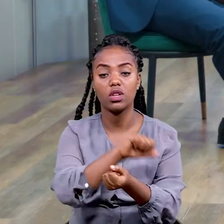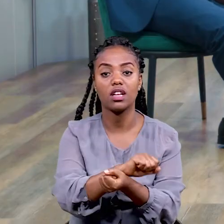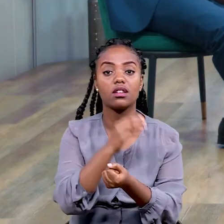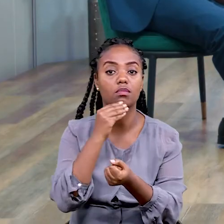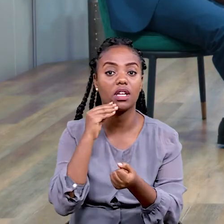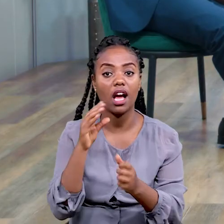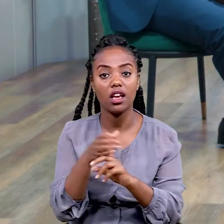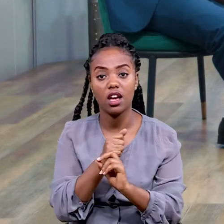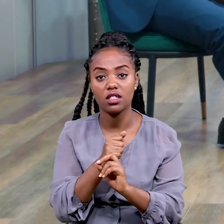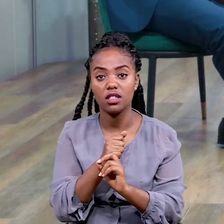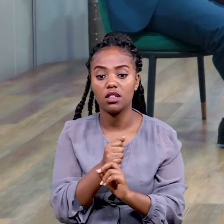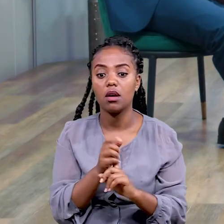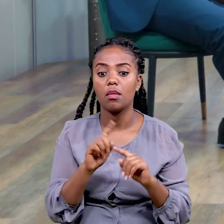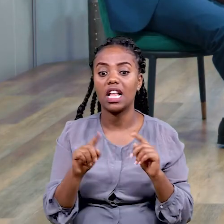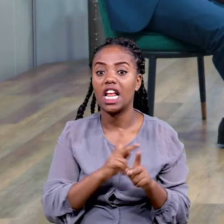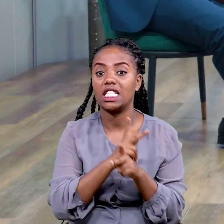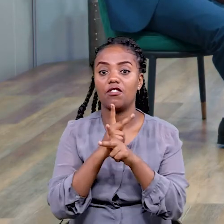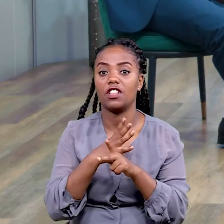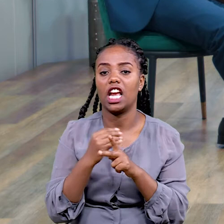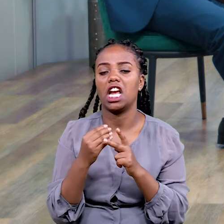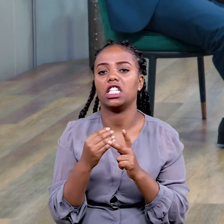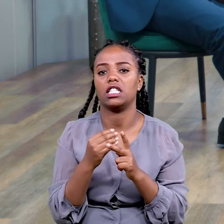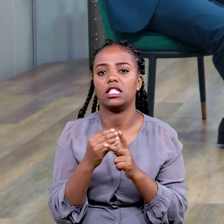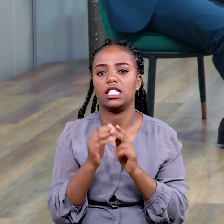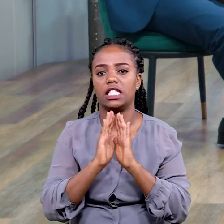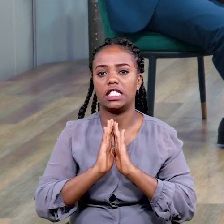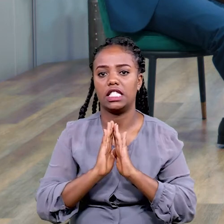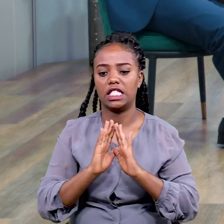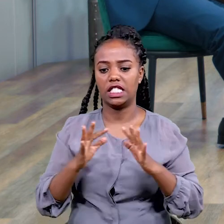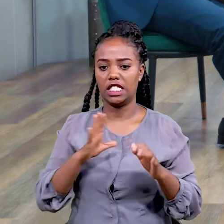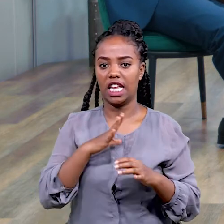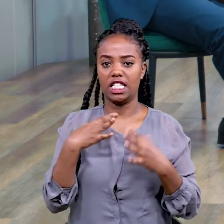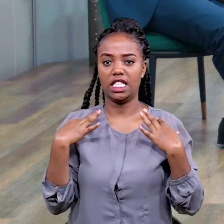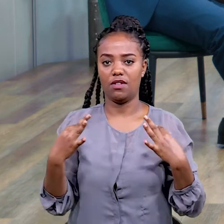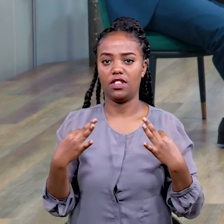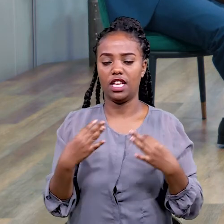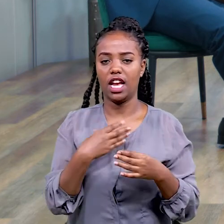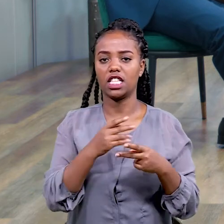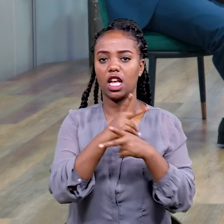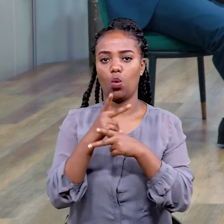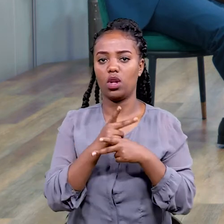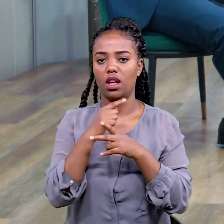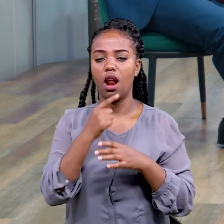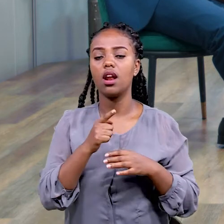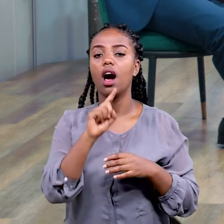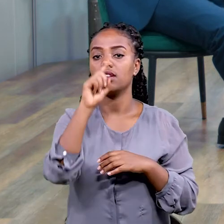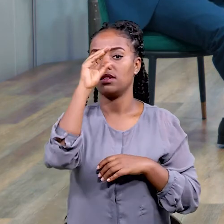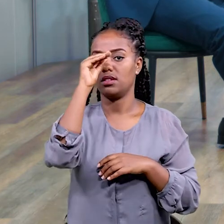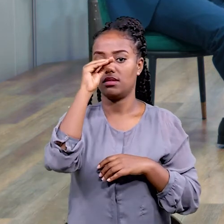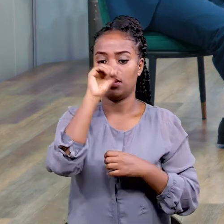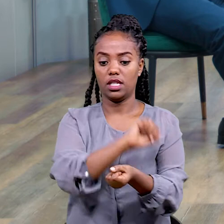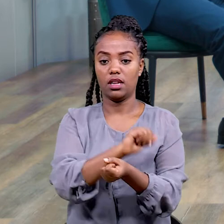የማረሚያ ቤትን አያያዝ በተለይ ሴፍቲ ኤንድ ሴኪሪቲ ይባላል። ይሄ ሴፍቲ ኤንድ ሴኪሪቲ አንድ ማረሚያ